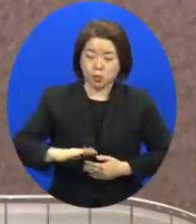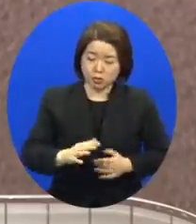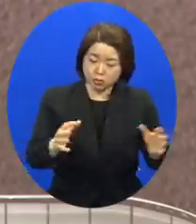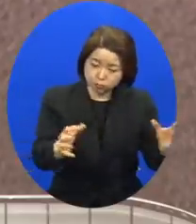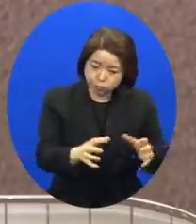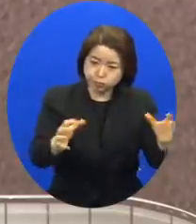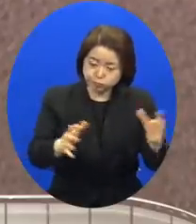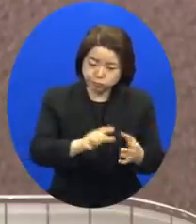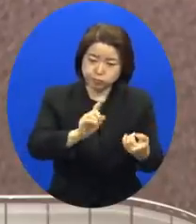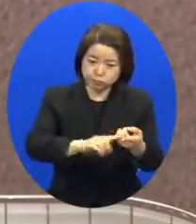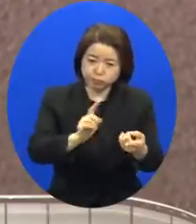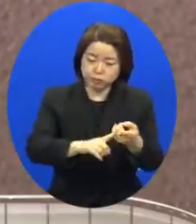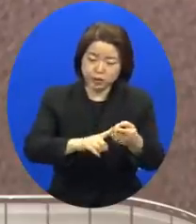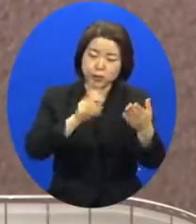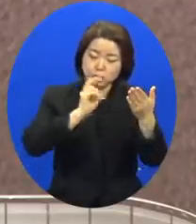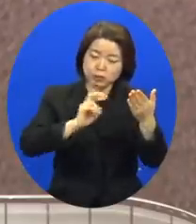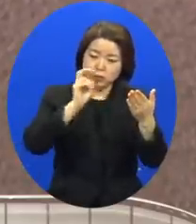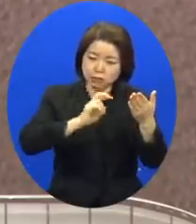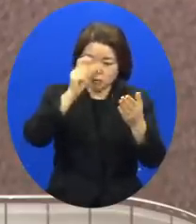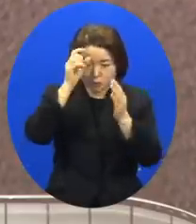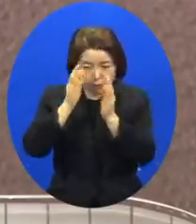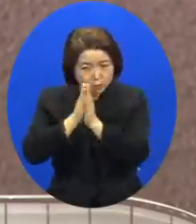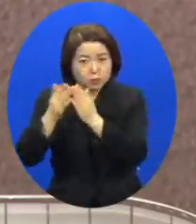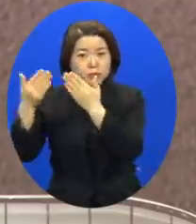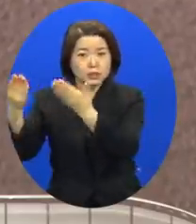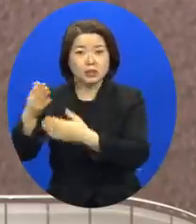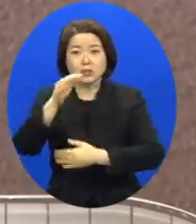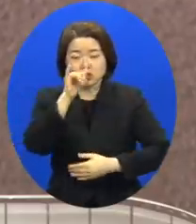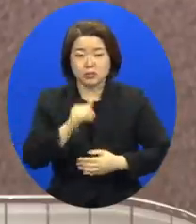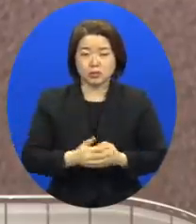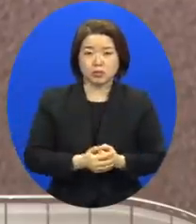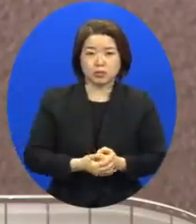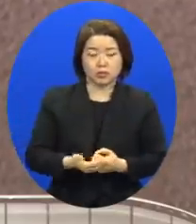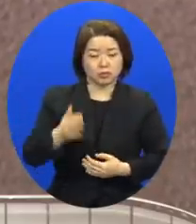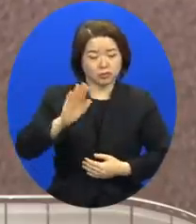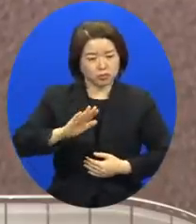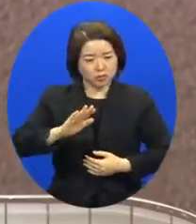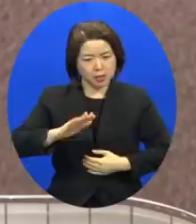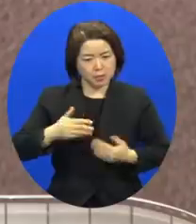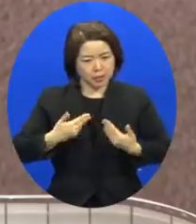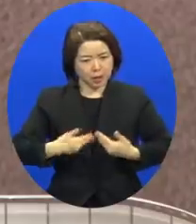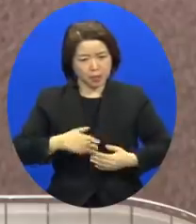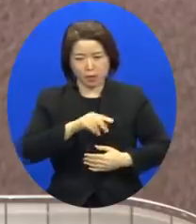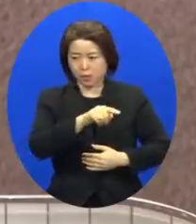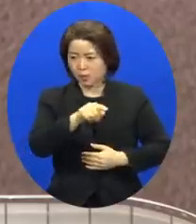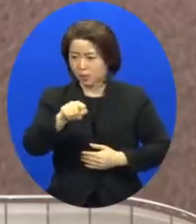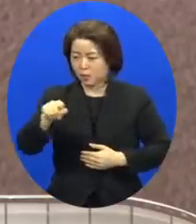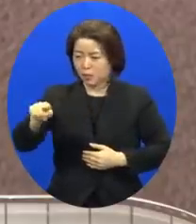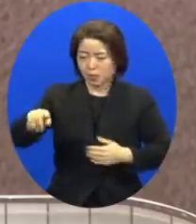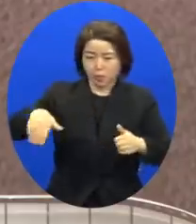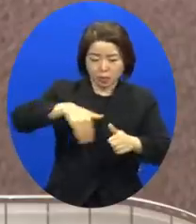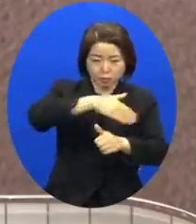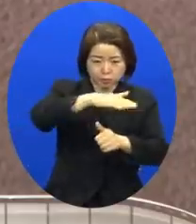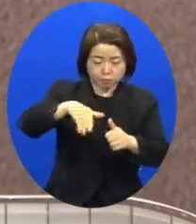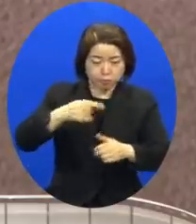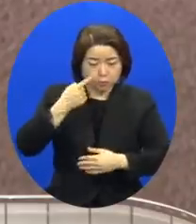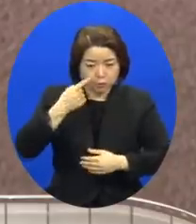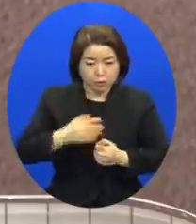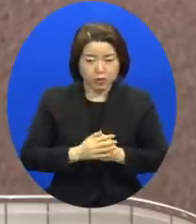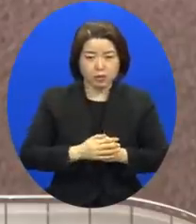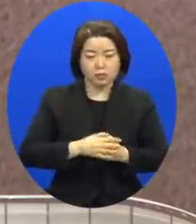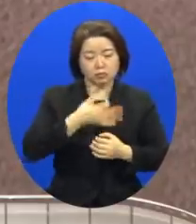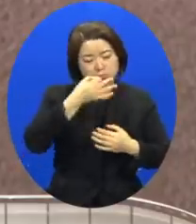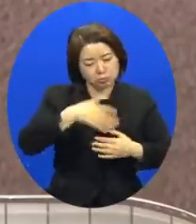대로 잔 송하 고기도 했었습니다 그런데 가만히 분위기를 보니까 정말 힘이 하나도 없고 감격 또